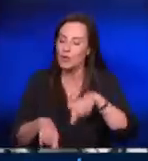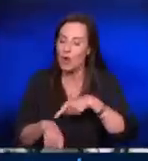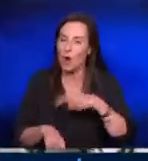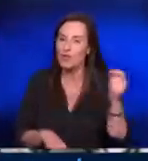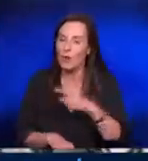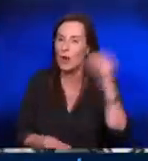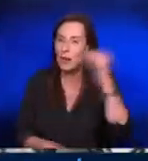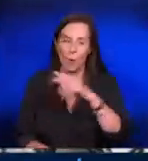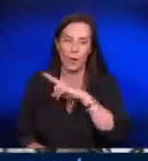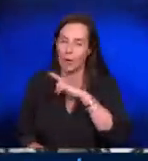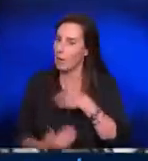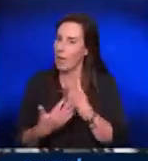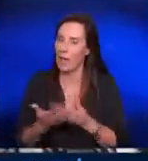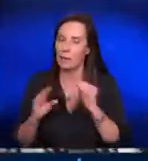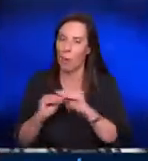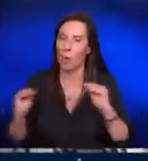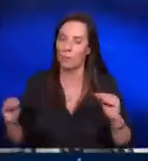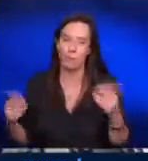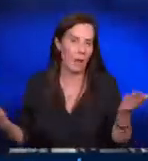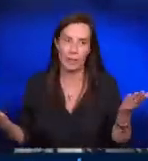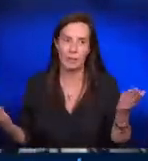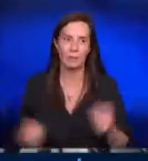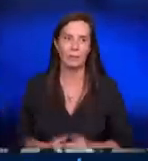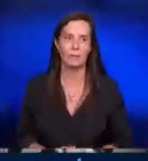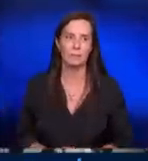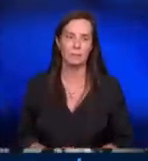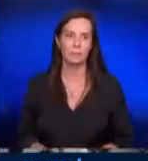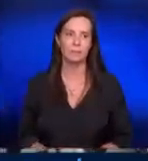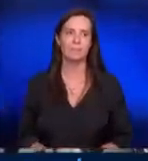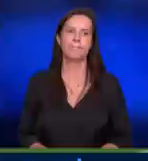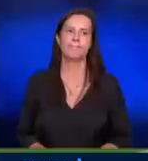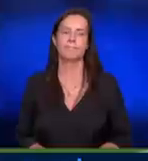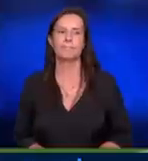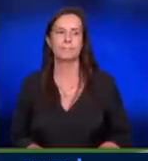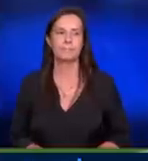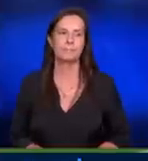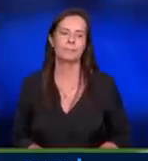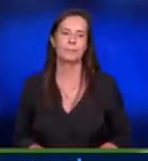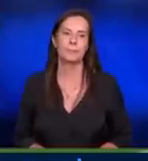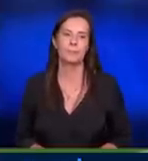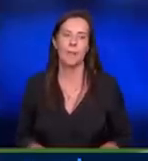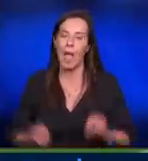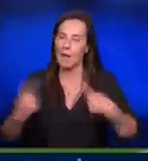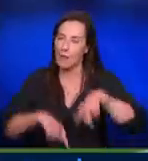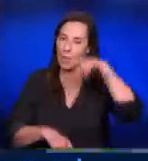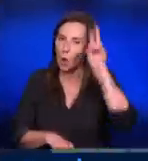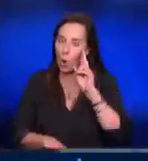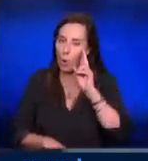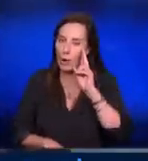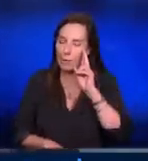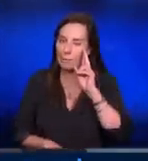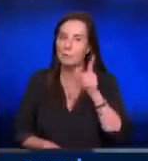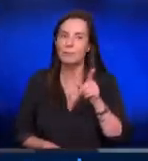שבועיות לאנגלית שנלמדות בבית הספר בכלל. מתחילת השנה. ועד ההורים של בית הספר בנווה